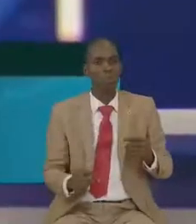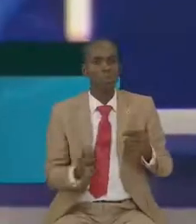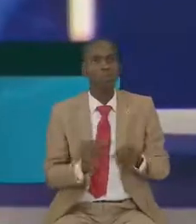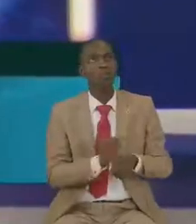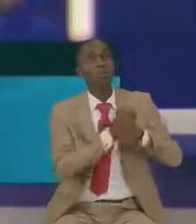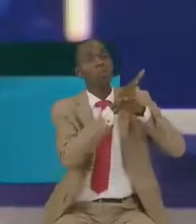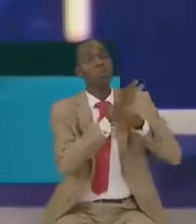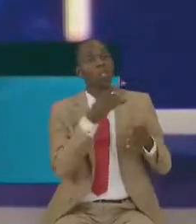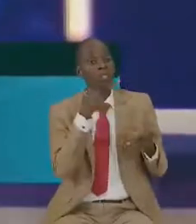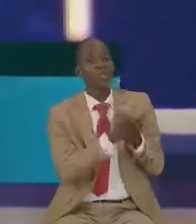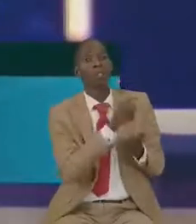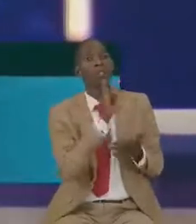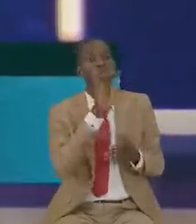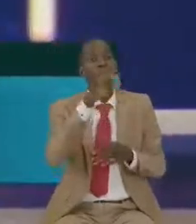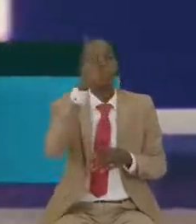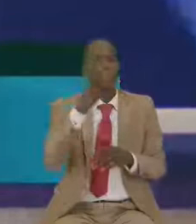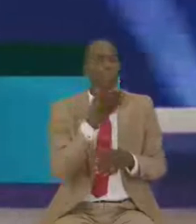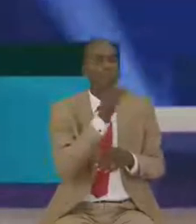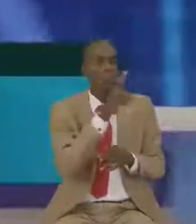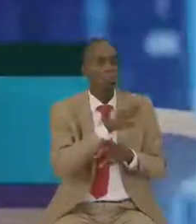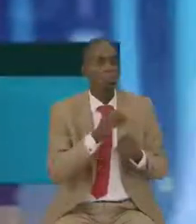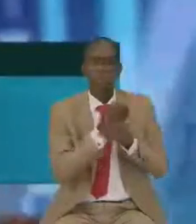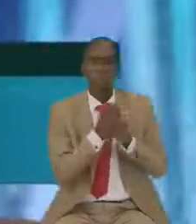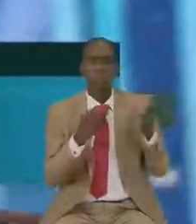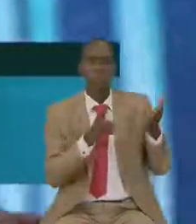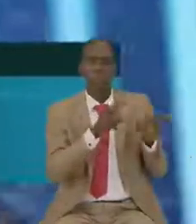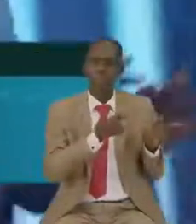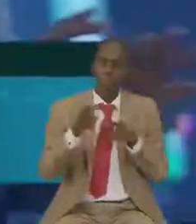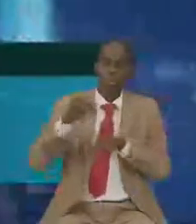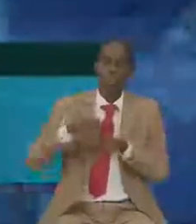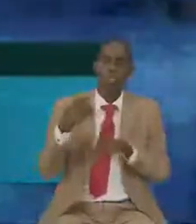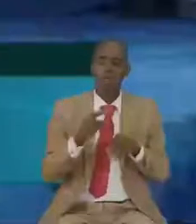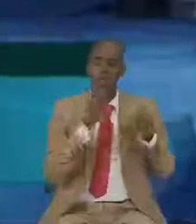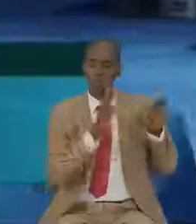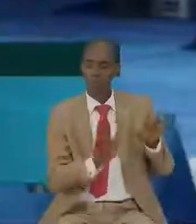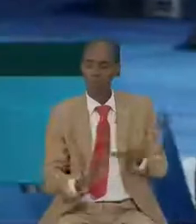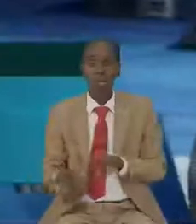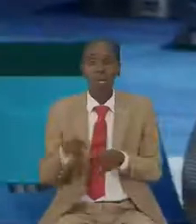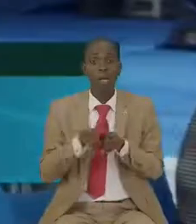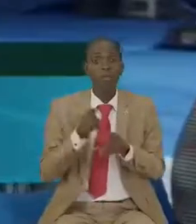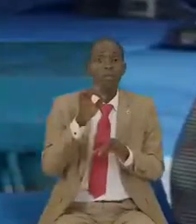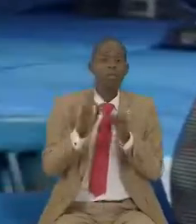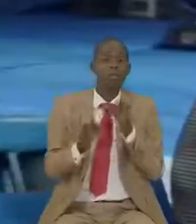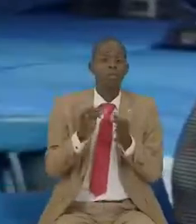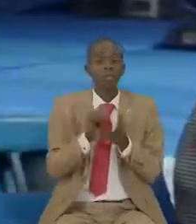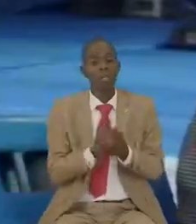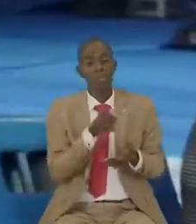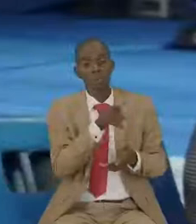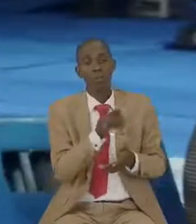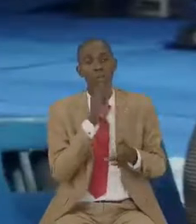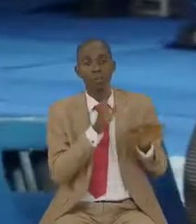là-bas. Tu regardes vers les collines comme si c'est ton Dieu. Il n'y a pas de salut là-bas. Tu as les yeux sur le